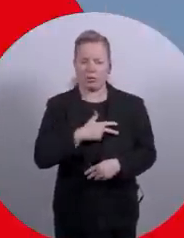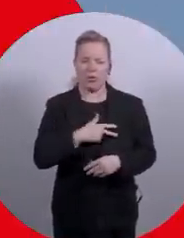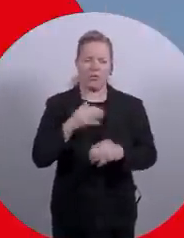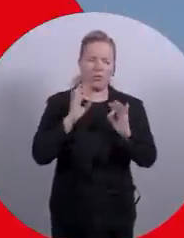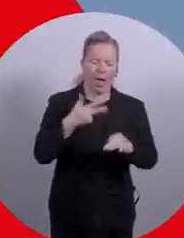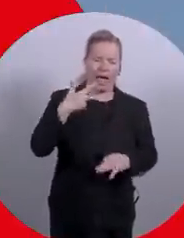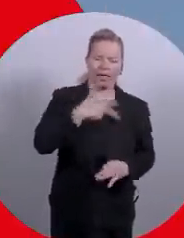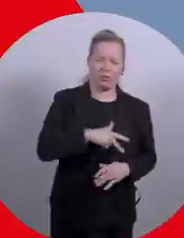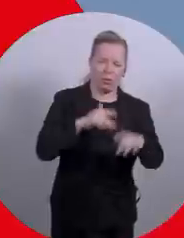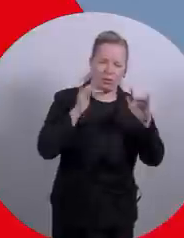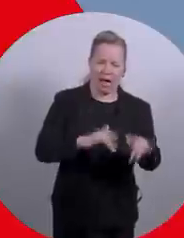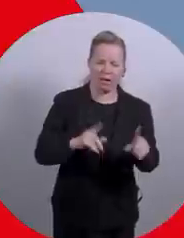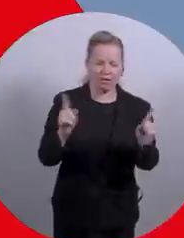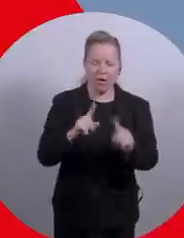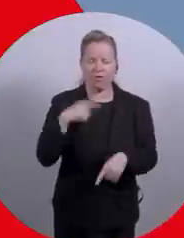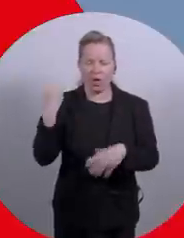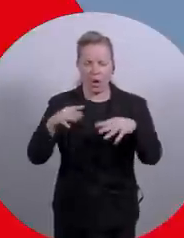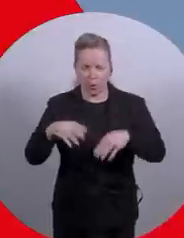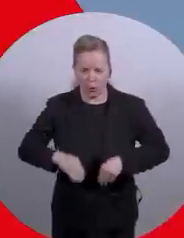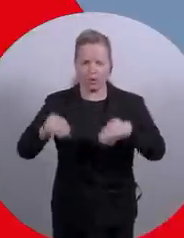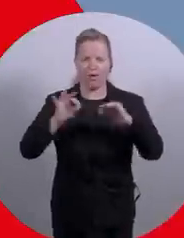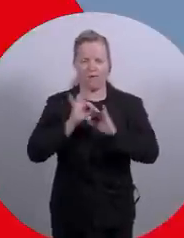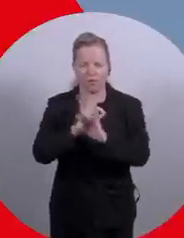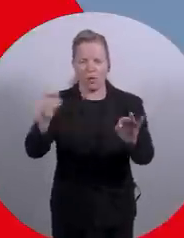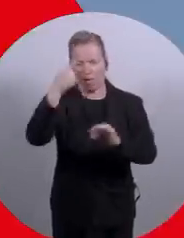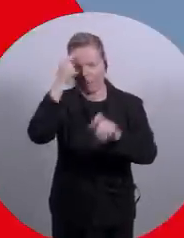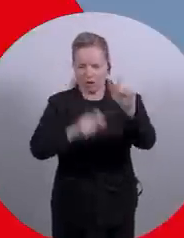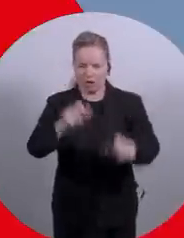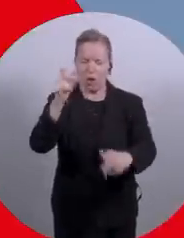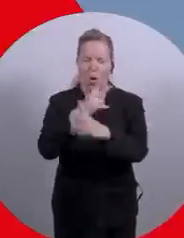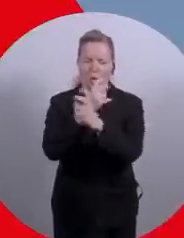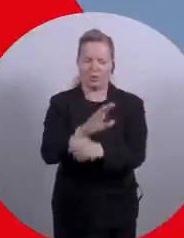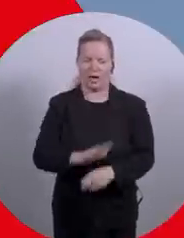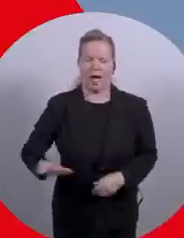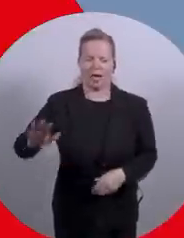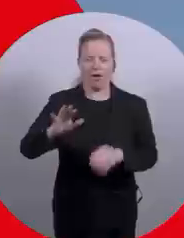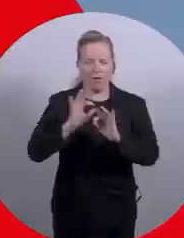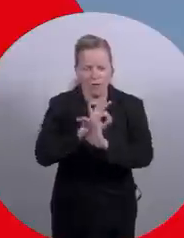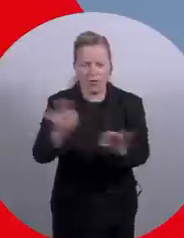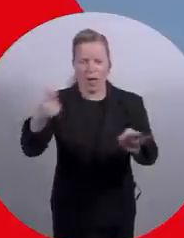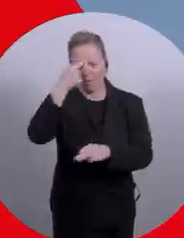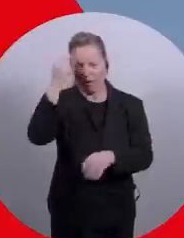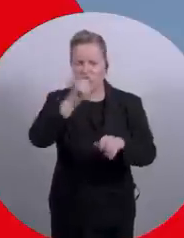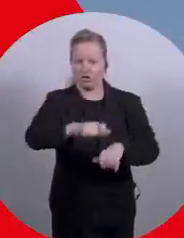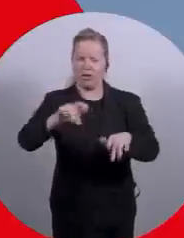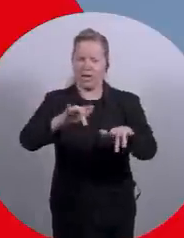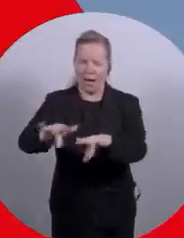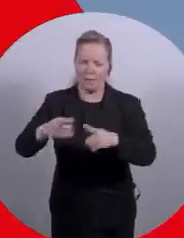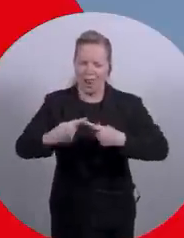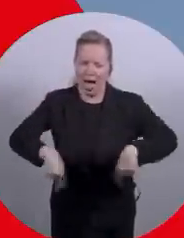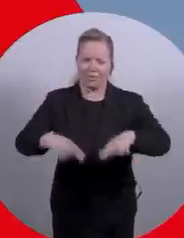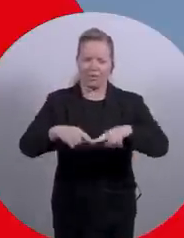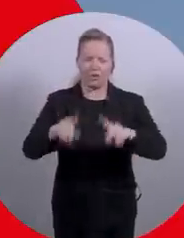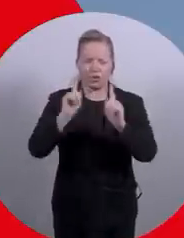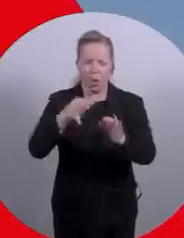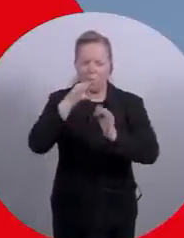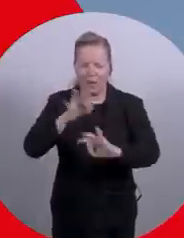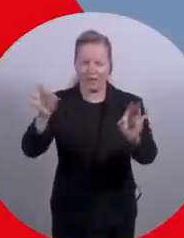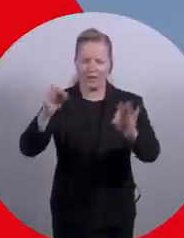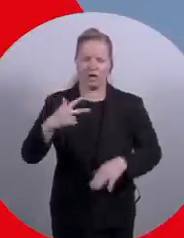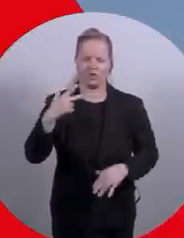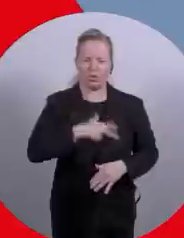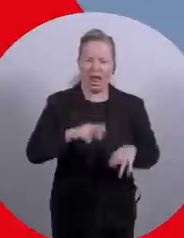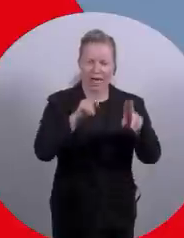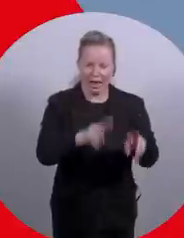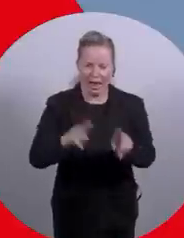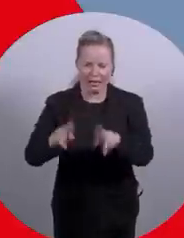SPÖ da ist wir würden gegründet für die Menschen in Österreich für die Menschen in diesem Land für das was Ihnen besser geht soziale Gerechtigkeit